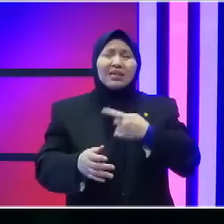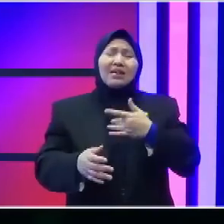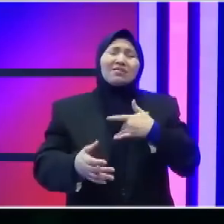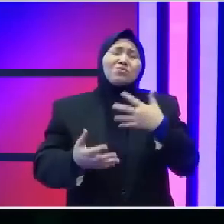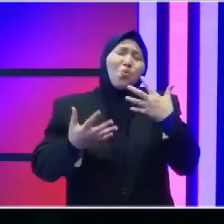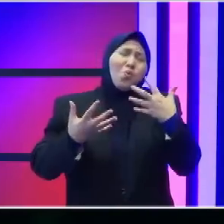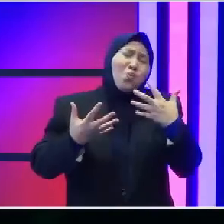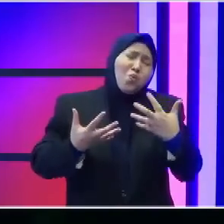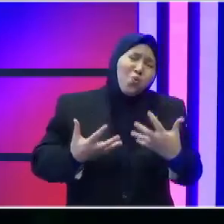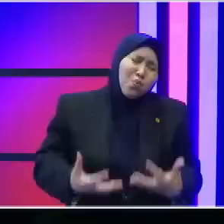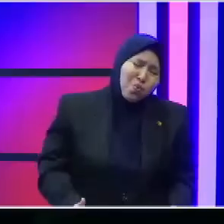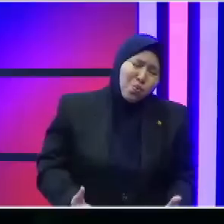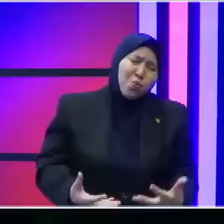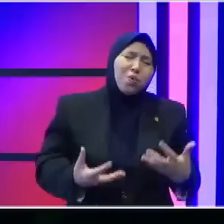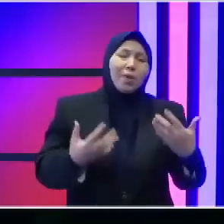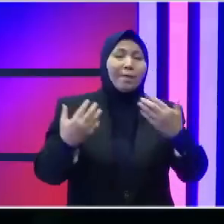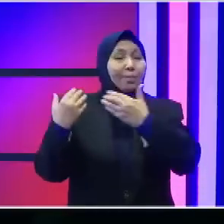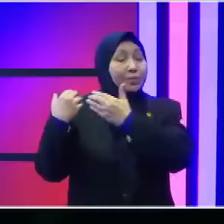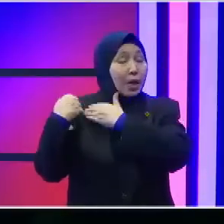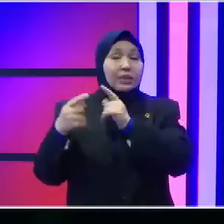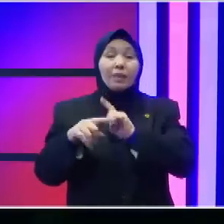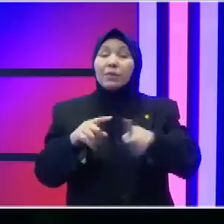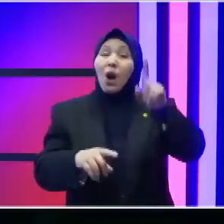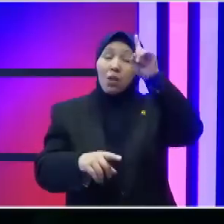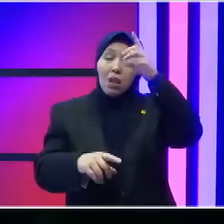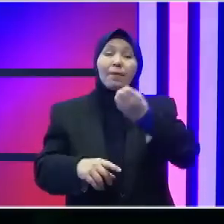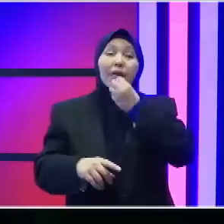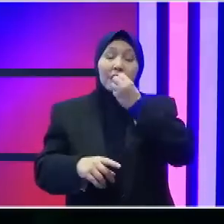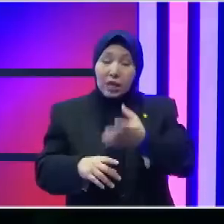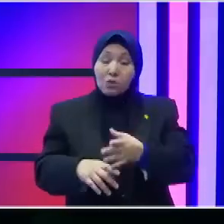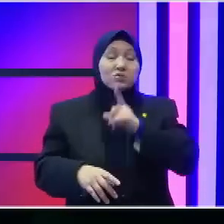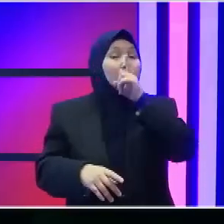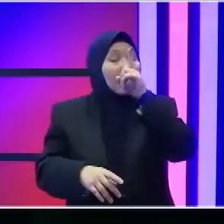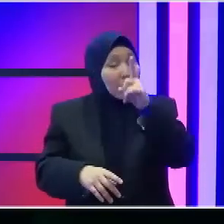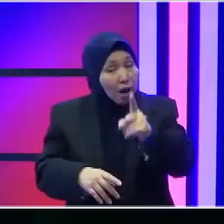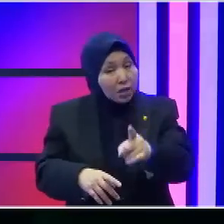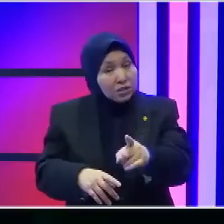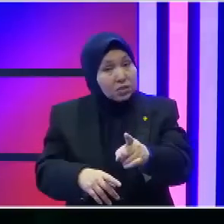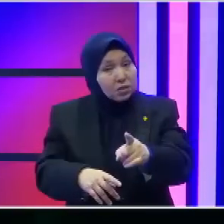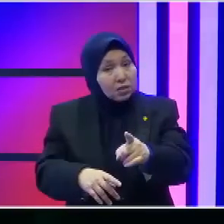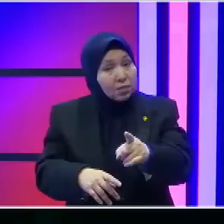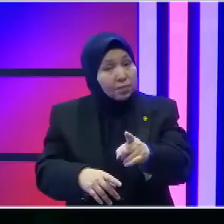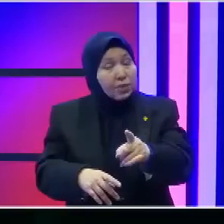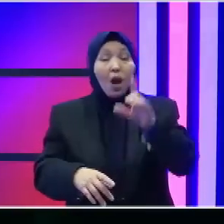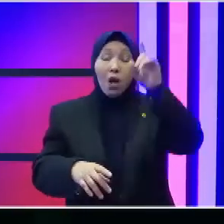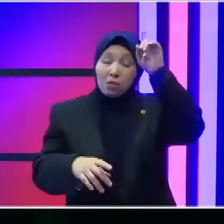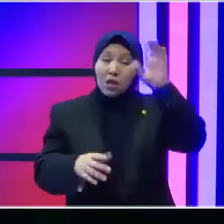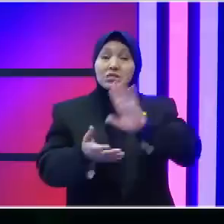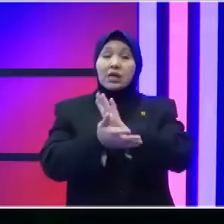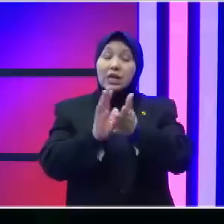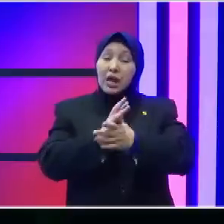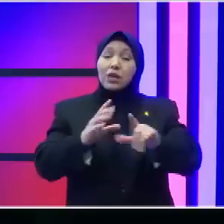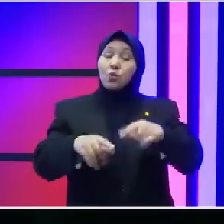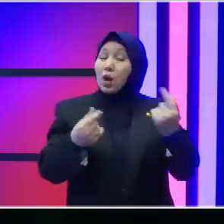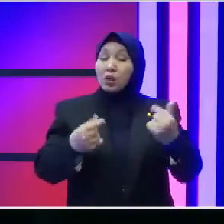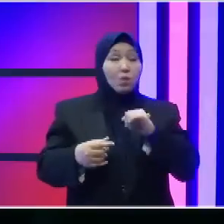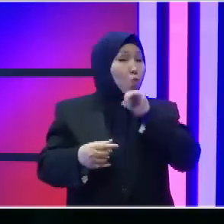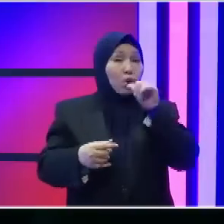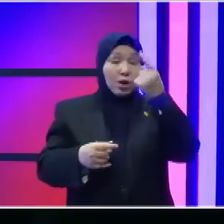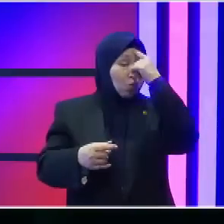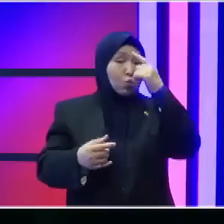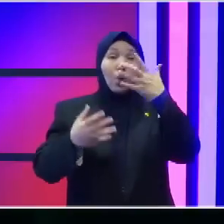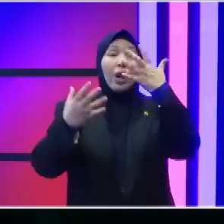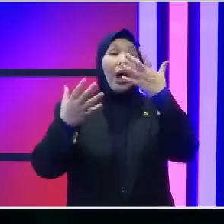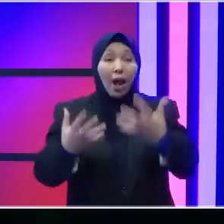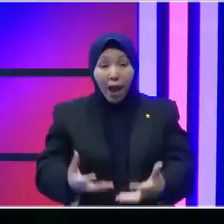beratnya. Tetapi Allah kata bahawa sebenarnya Allah jadikan Quran ini bukan untuk